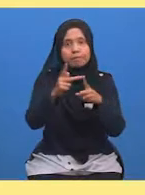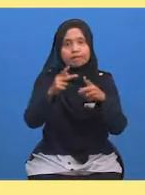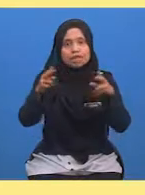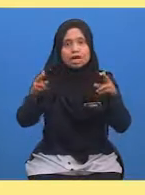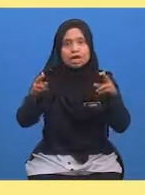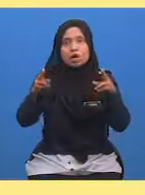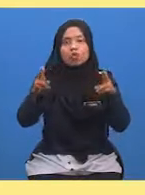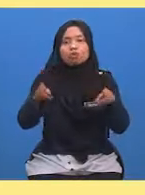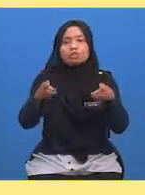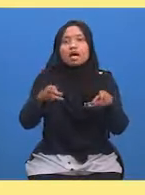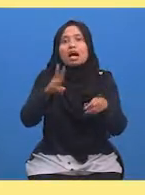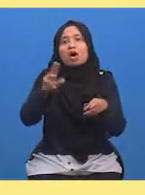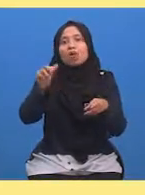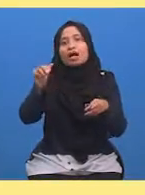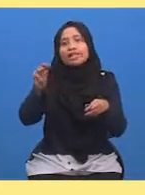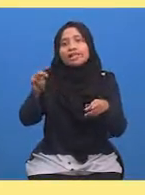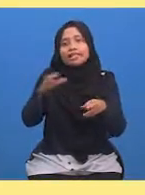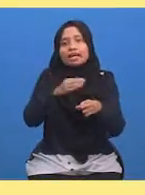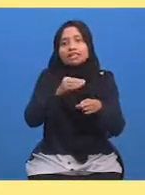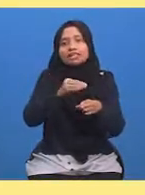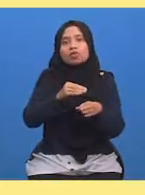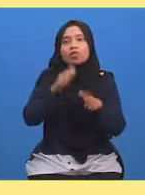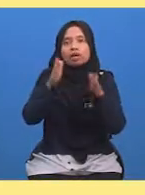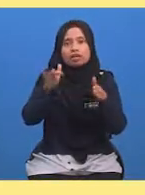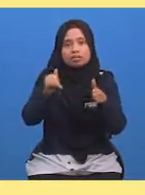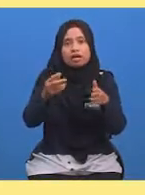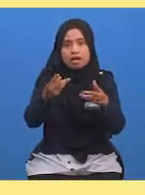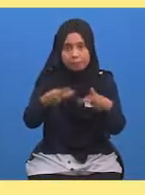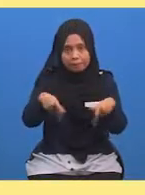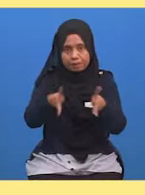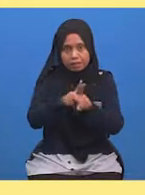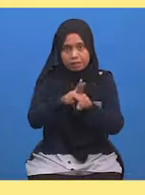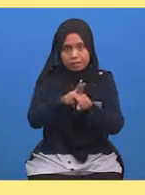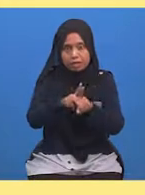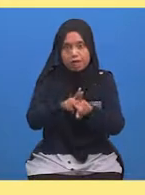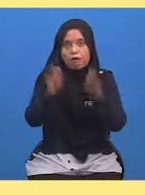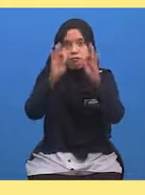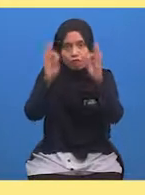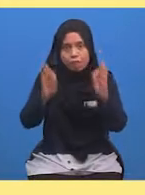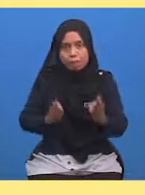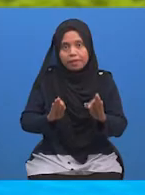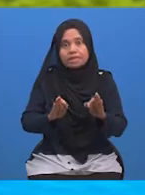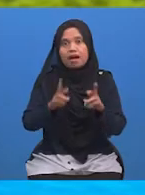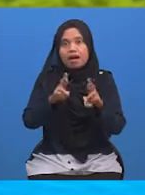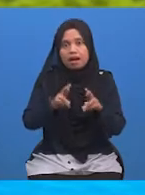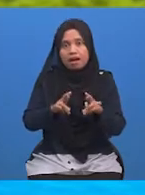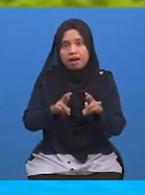pihak berkepentingan. Dan yang ketiga, format rancangan perniagaan.